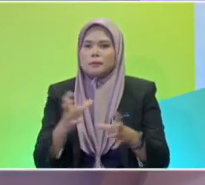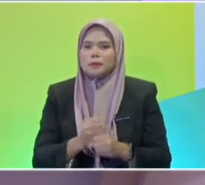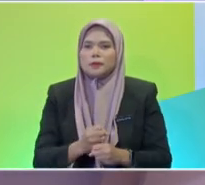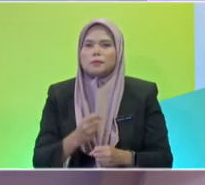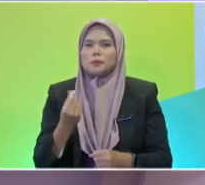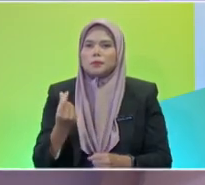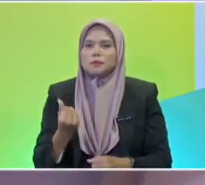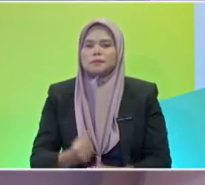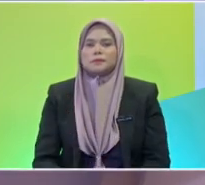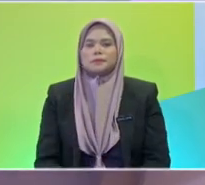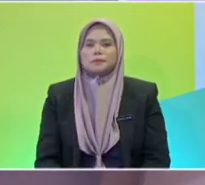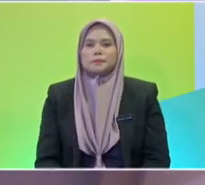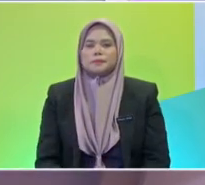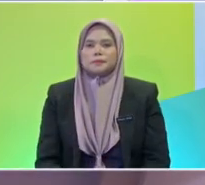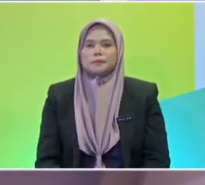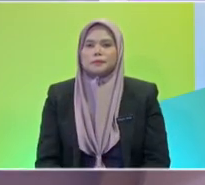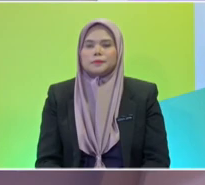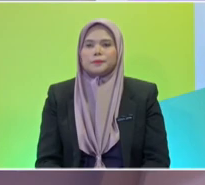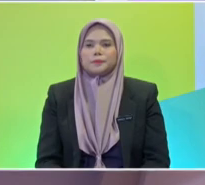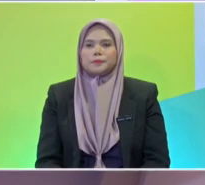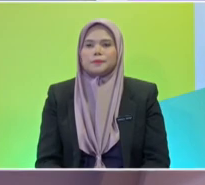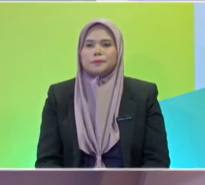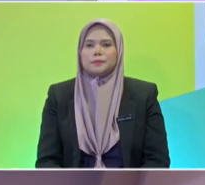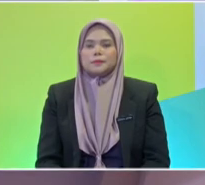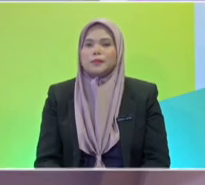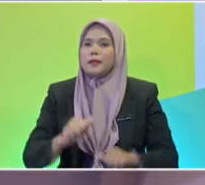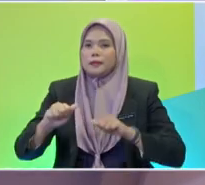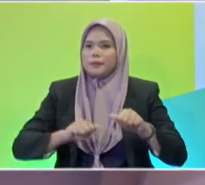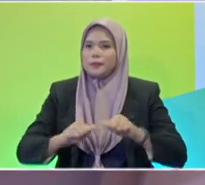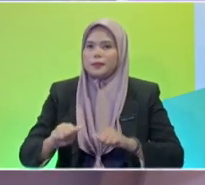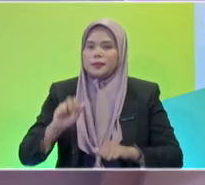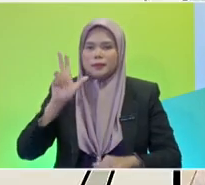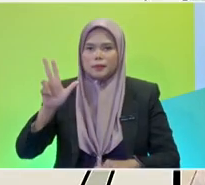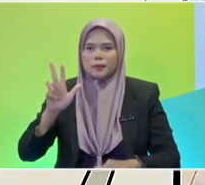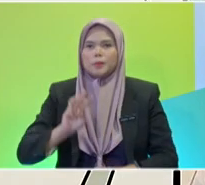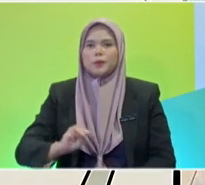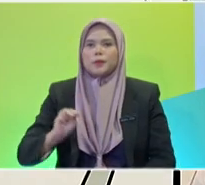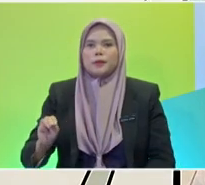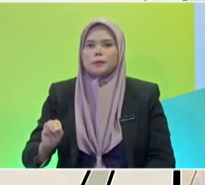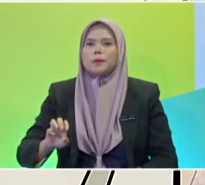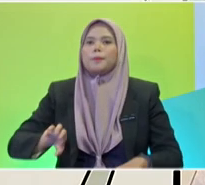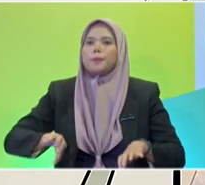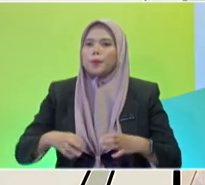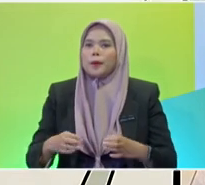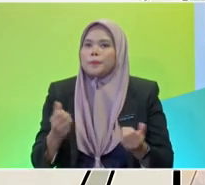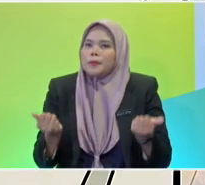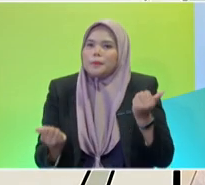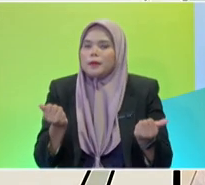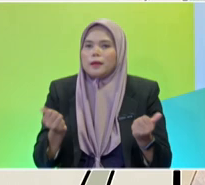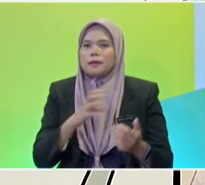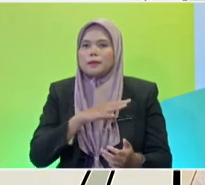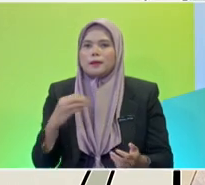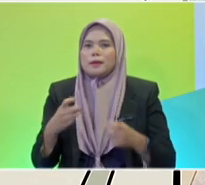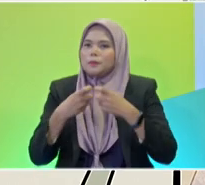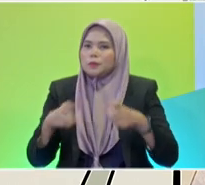seterusnya kita terus kepada segmen kita Activity yang ketiga murid membuat pertimbangan dan keputusan dengan betul